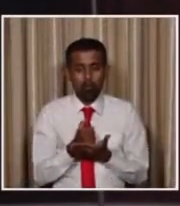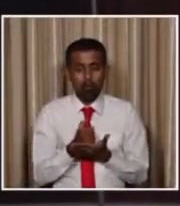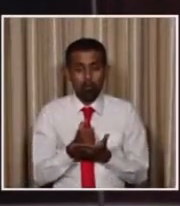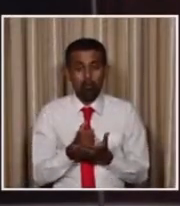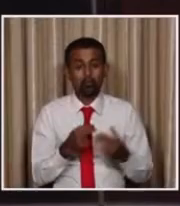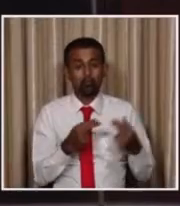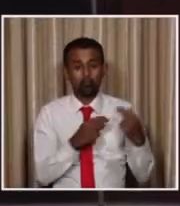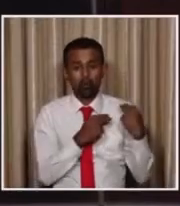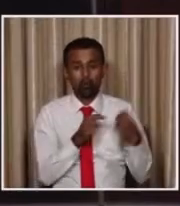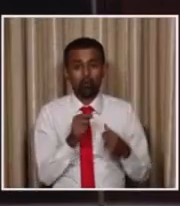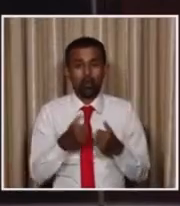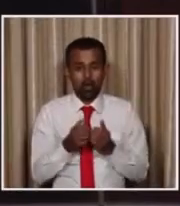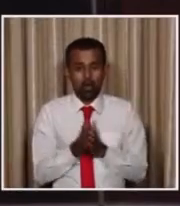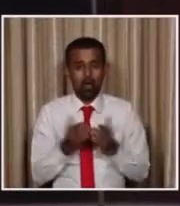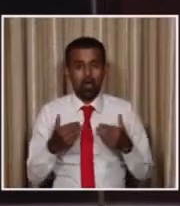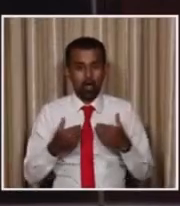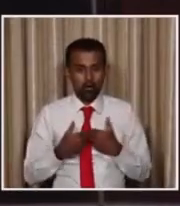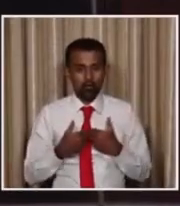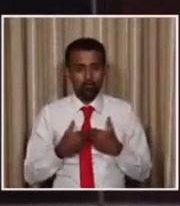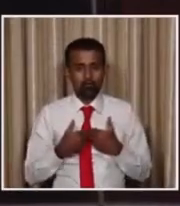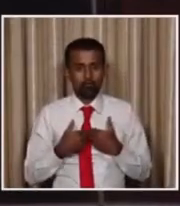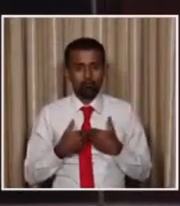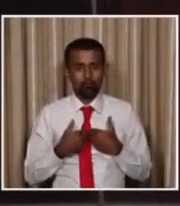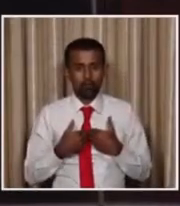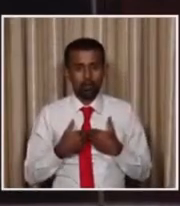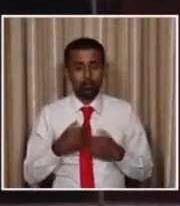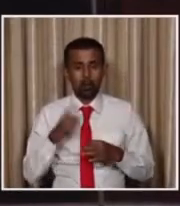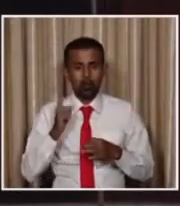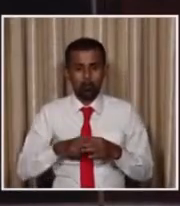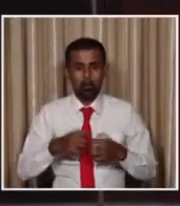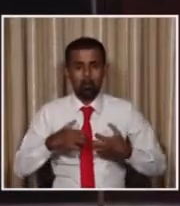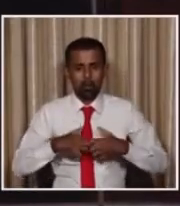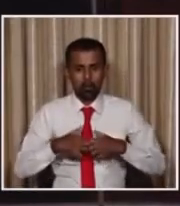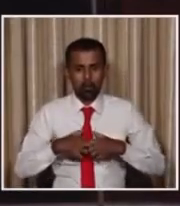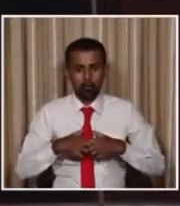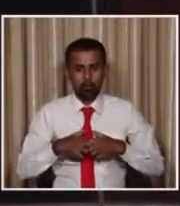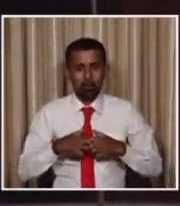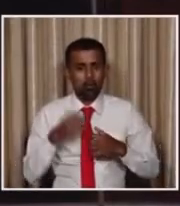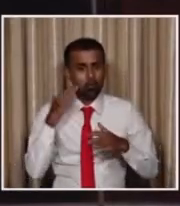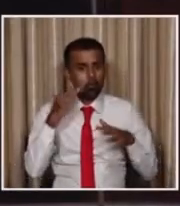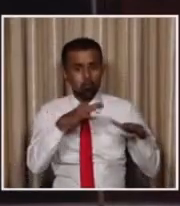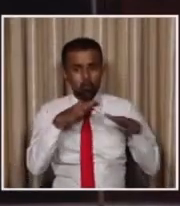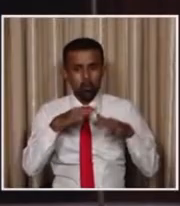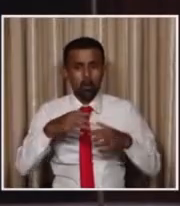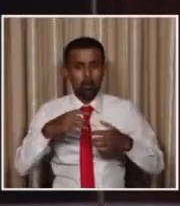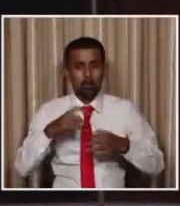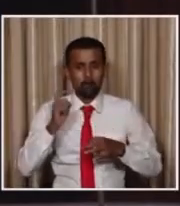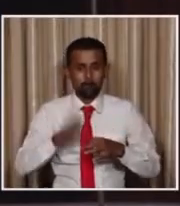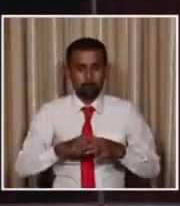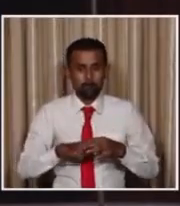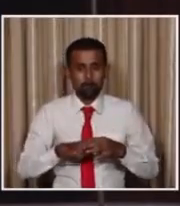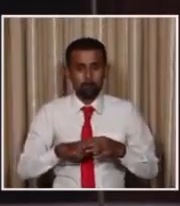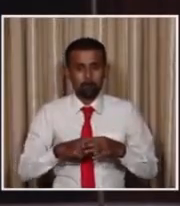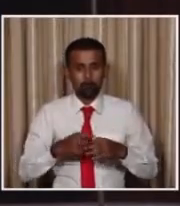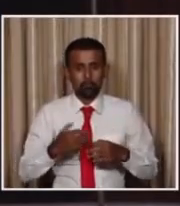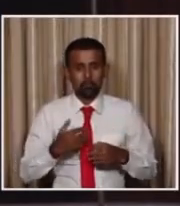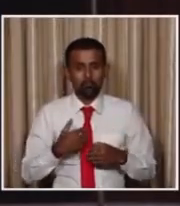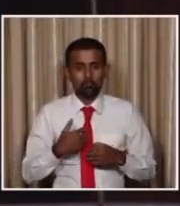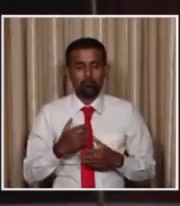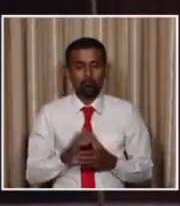paharakarya ape prashnayak gataluwak me mahajanathawage prashnayak apada geninna